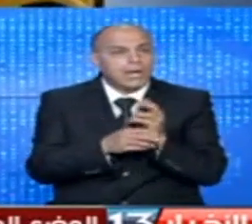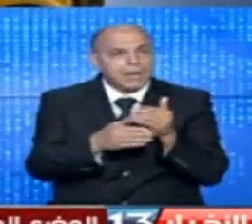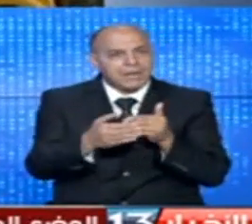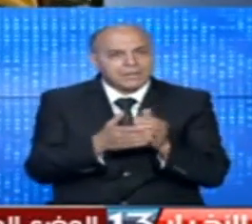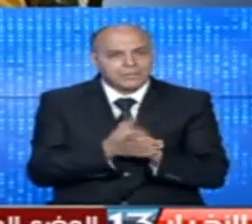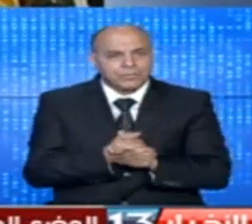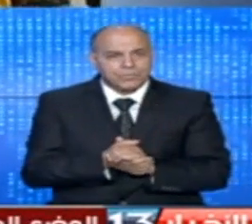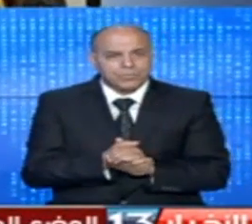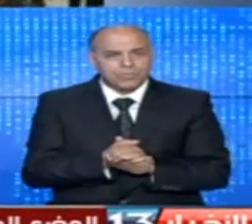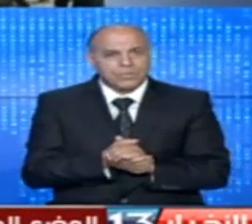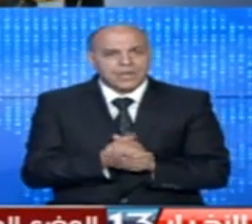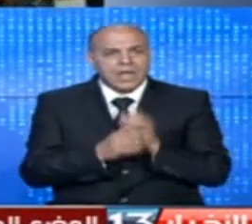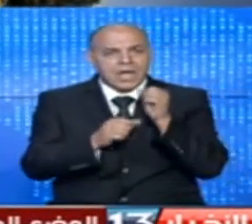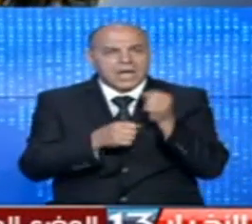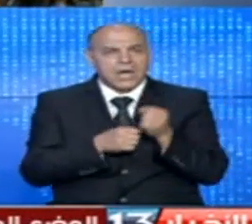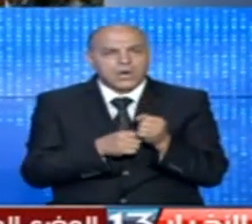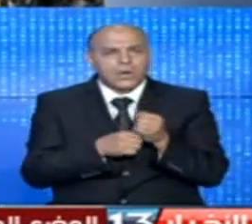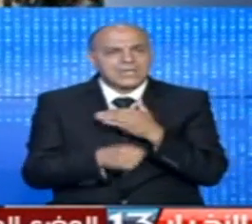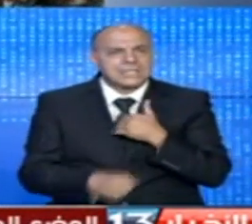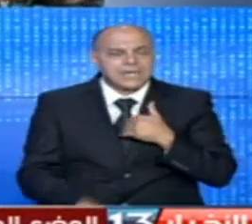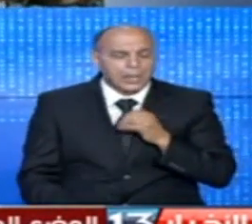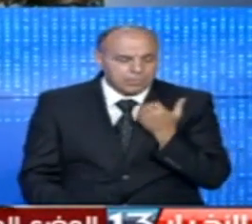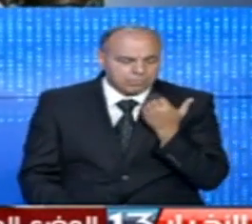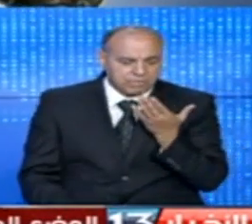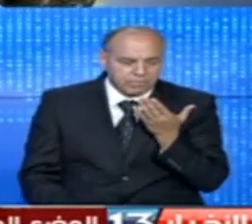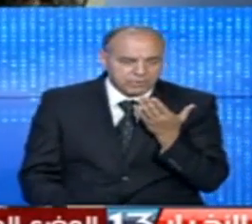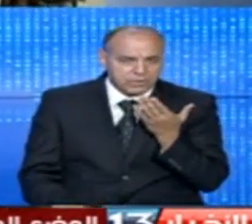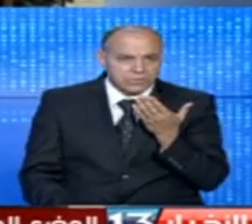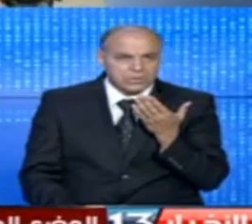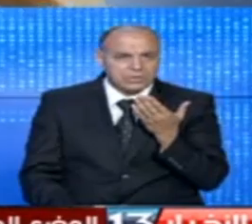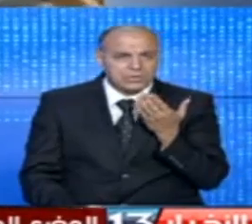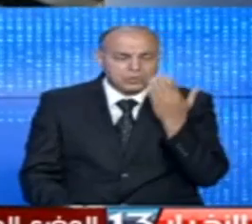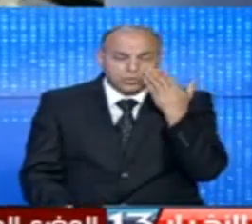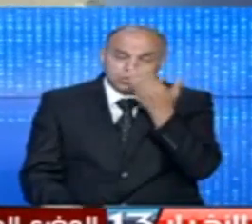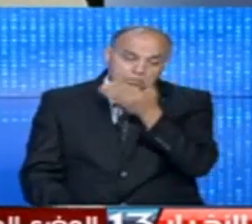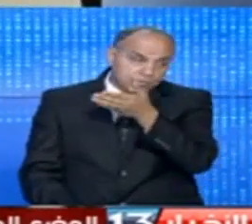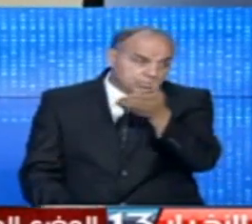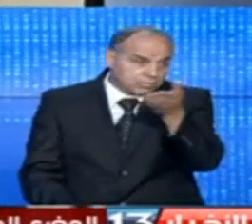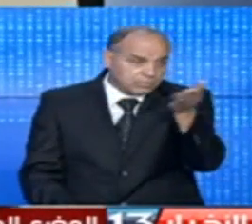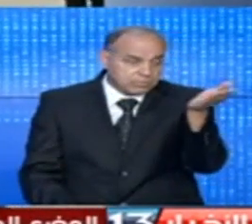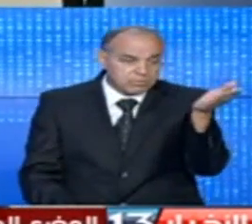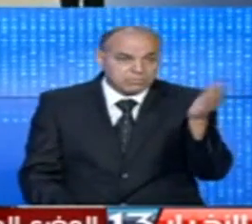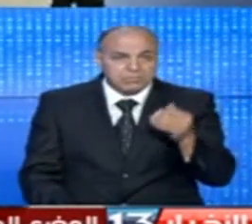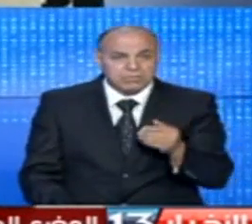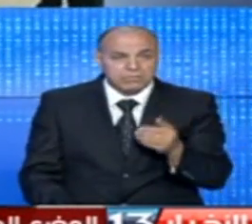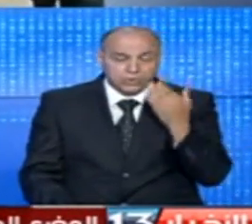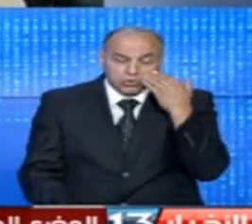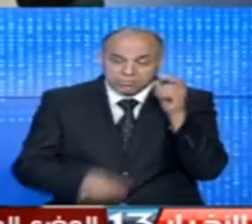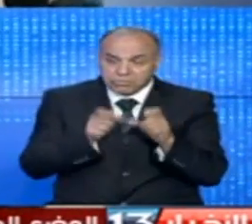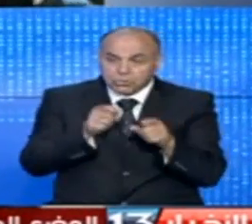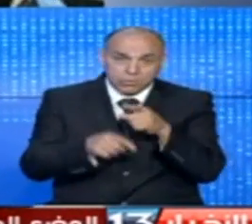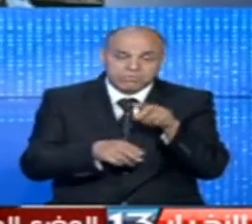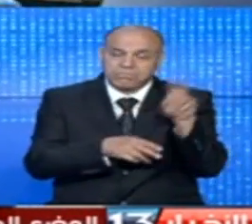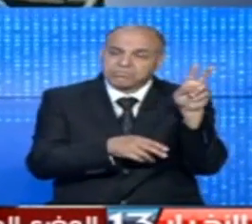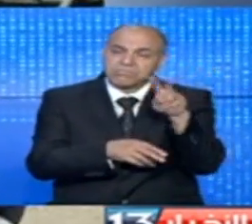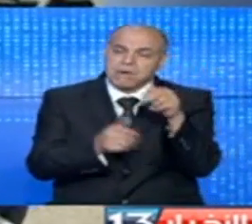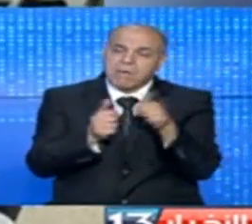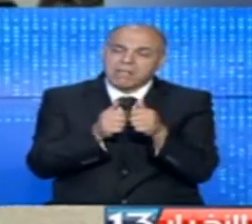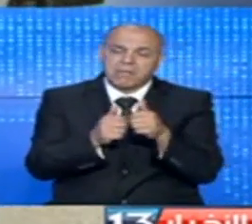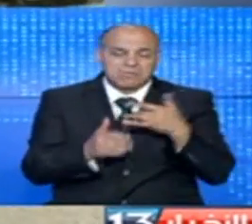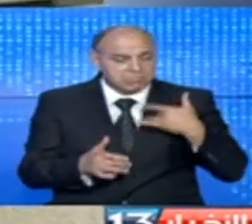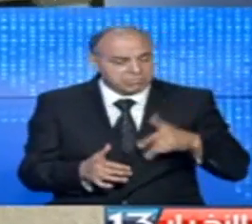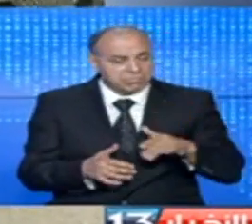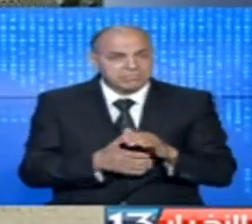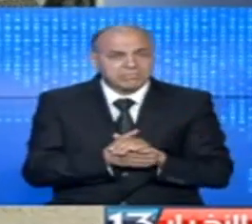قرب. قروان ما فيهاش حجر صحي شامل، دور وشوف العباد كيفاش، شوف العباد كيفاش تدور مع بعضها،